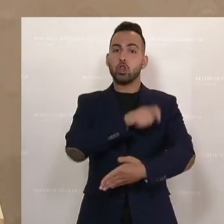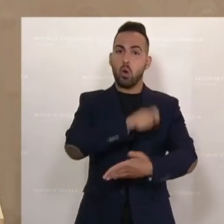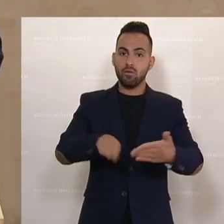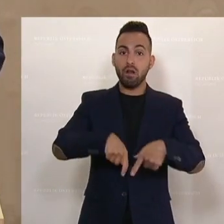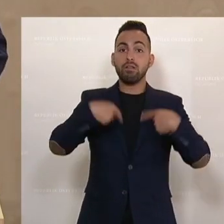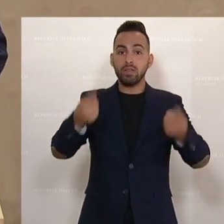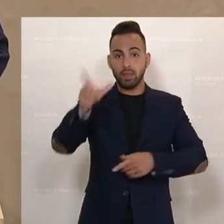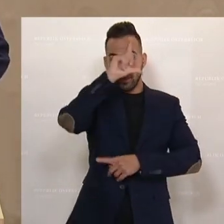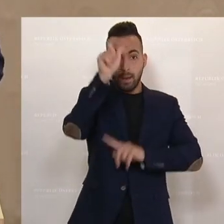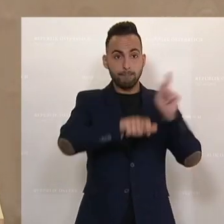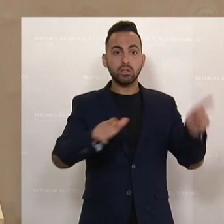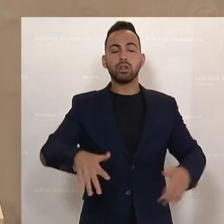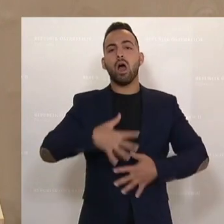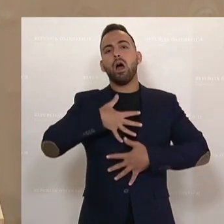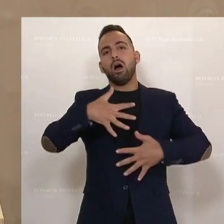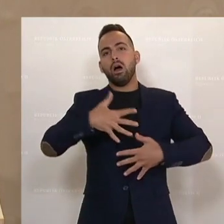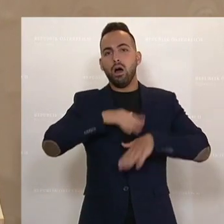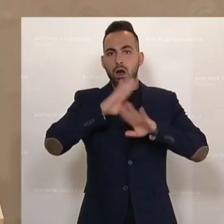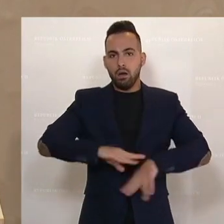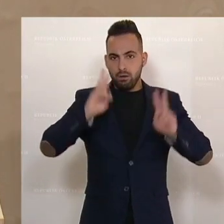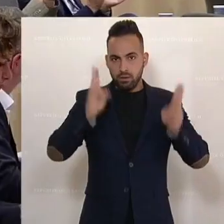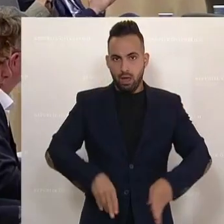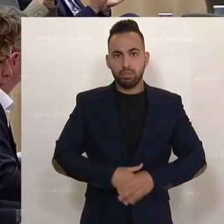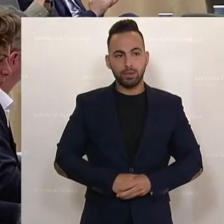damit die Menschen aufatmen können.